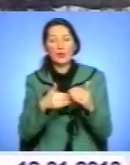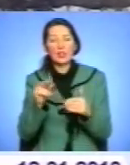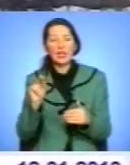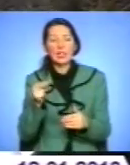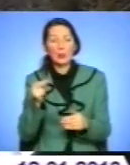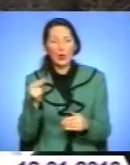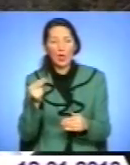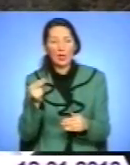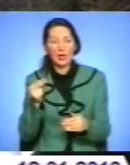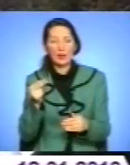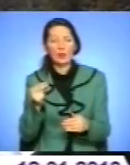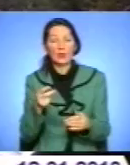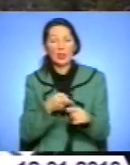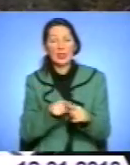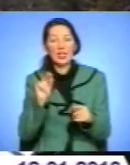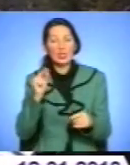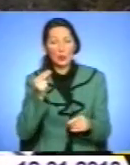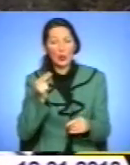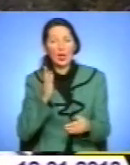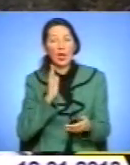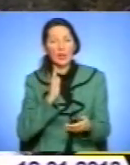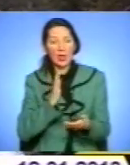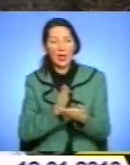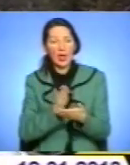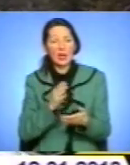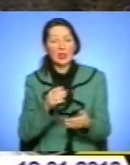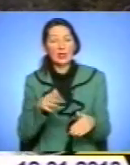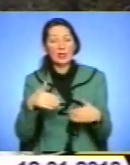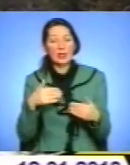чемпіонатах. Даний чемпіонат відбувається за ініціативи